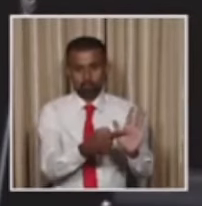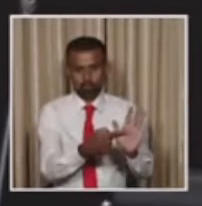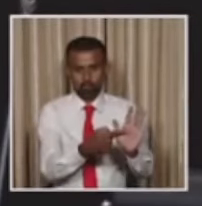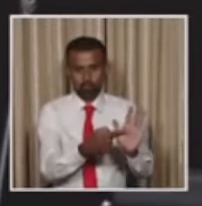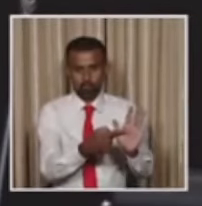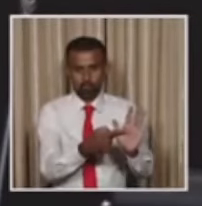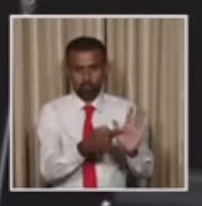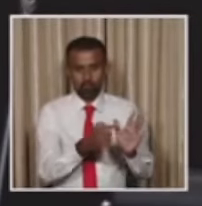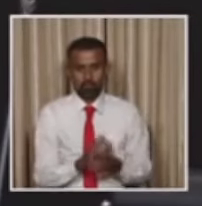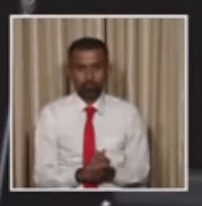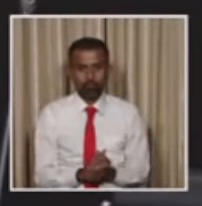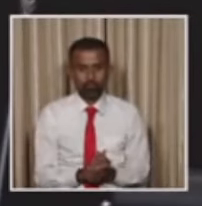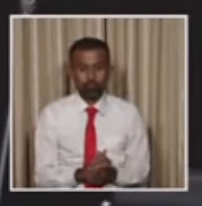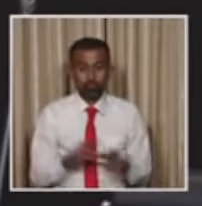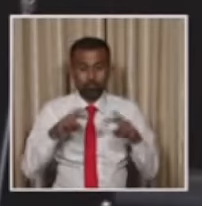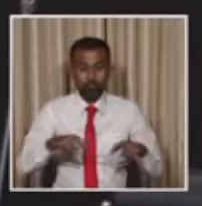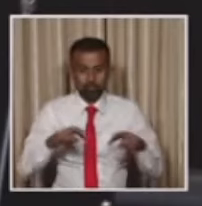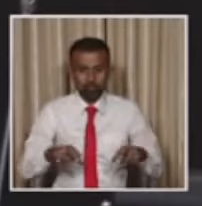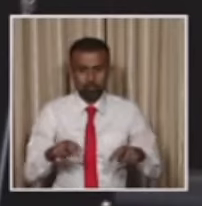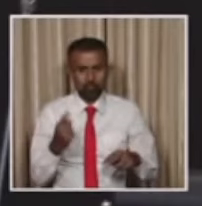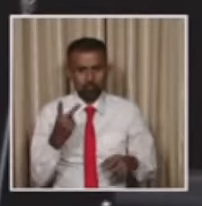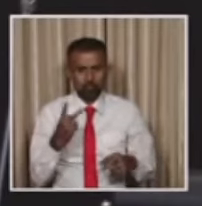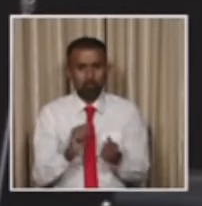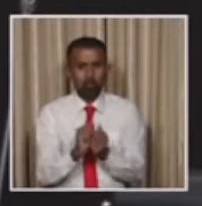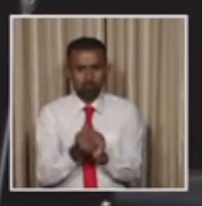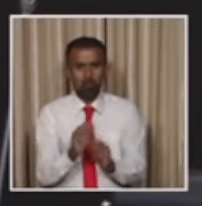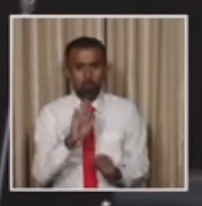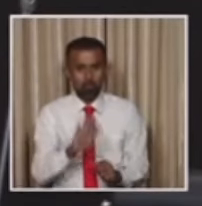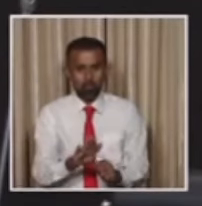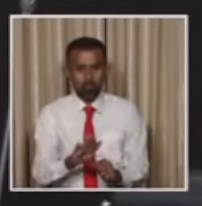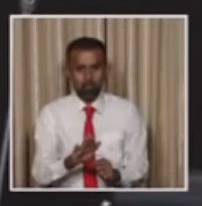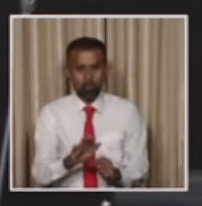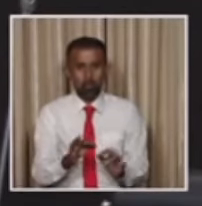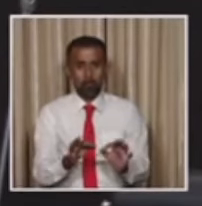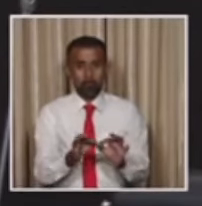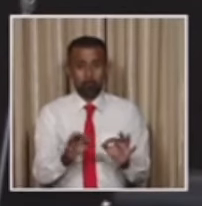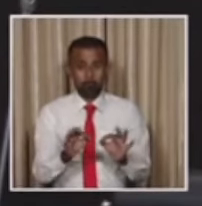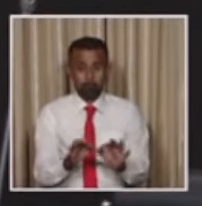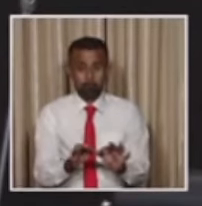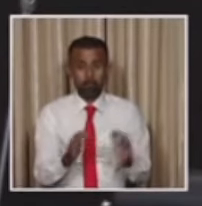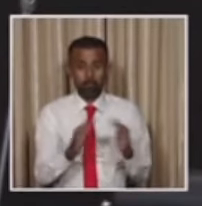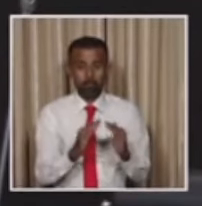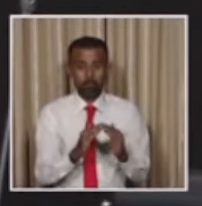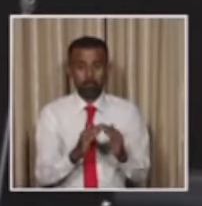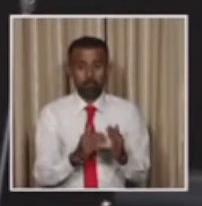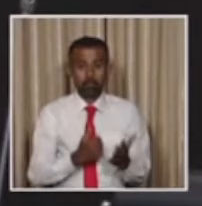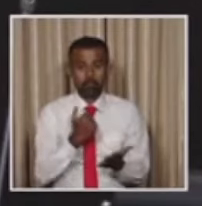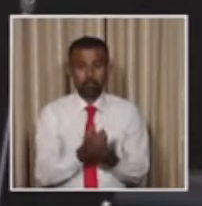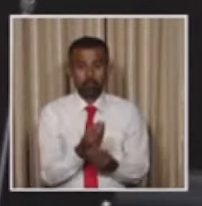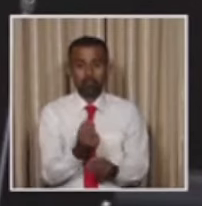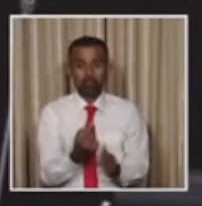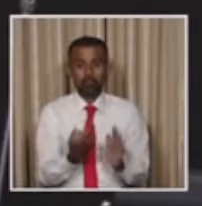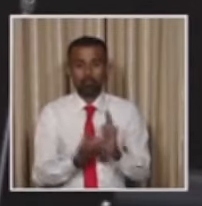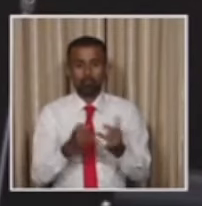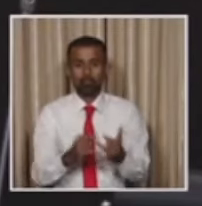මේකේ ගැඹුරු තැන් කීපයක් තියෙනවා වෙනස් වෙන්න ඕන. බිලියන ගණන් වල වටින දේපලේ සහතිකේ පවා දෙන්නේ රුපියල්